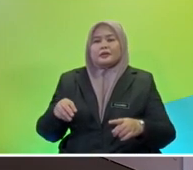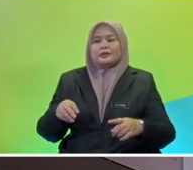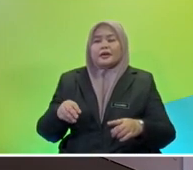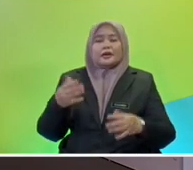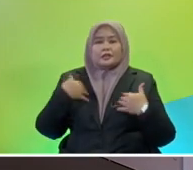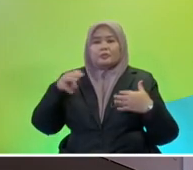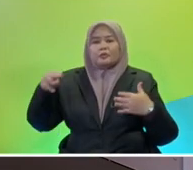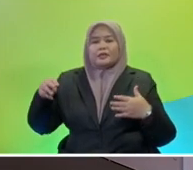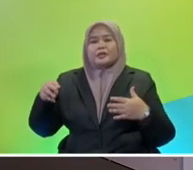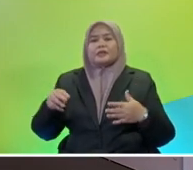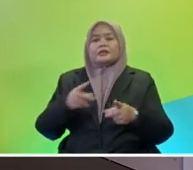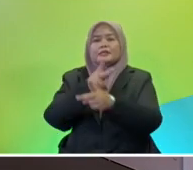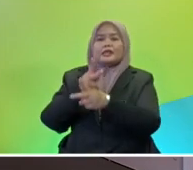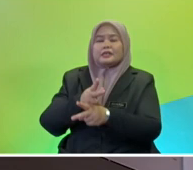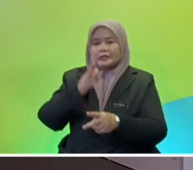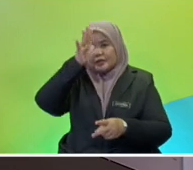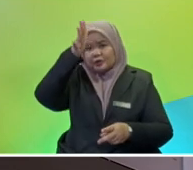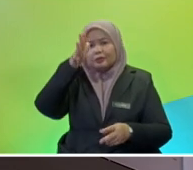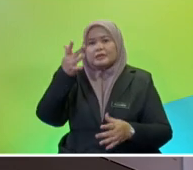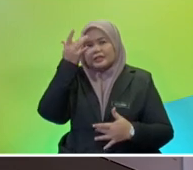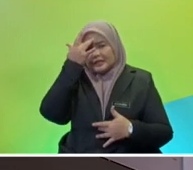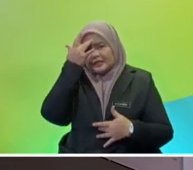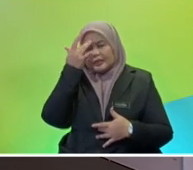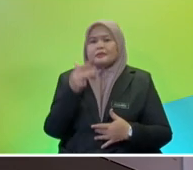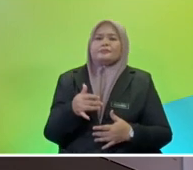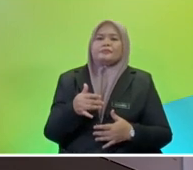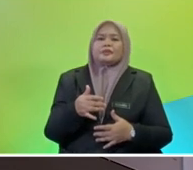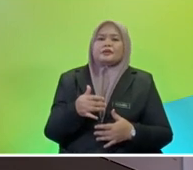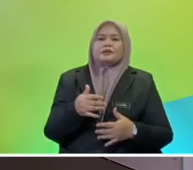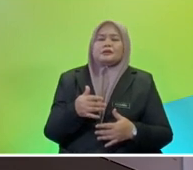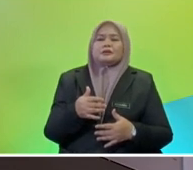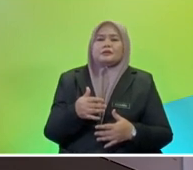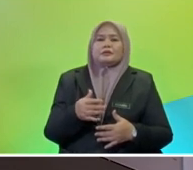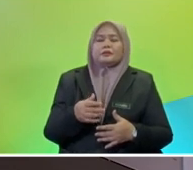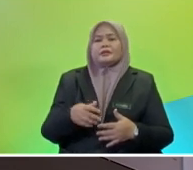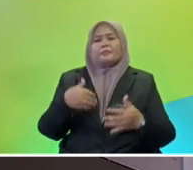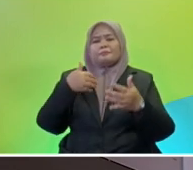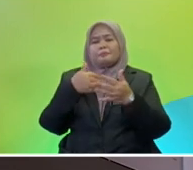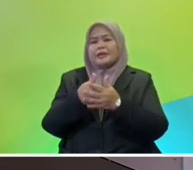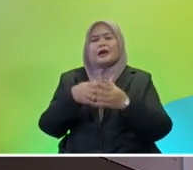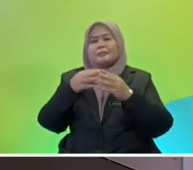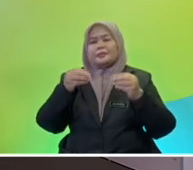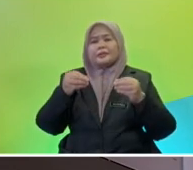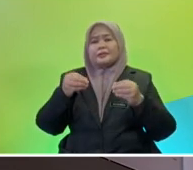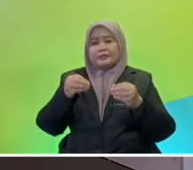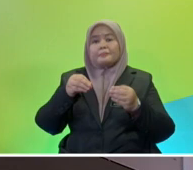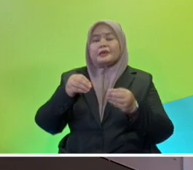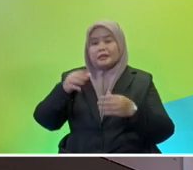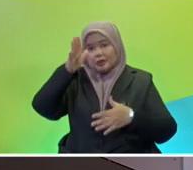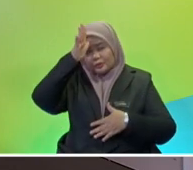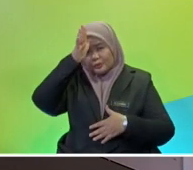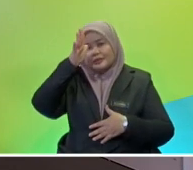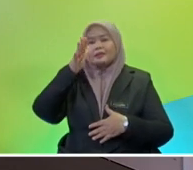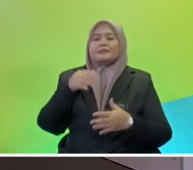menjaga datuknya yang sakit sehingga ke ujung usia Jadi itulah impak bahwa murid ini dapat